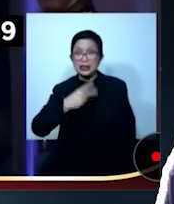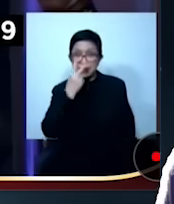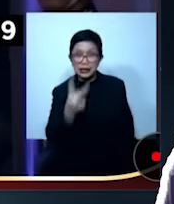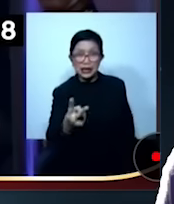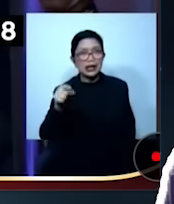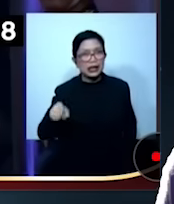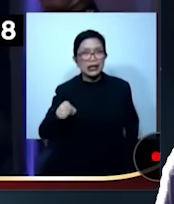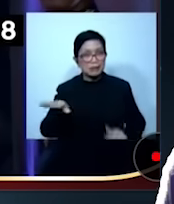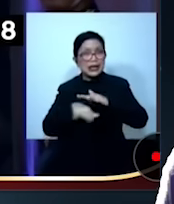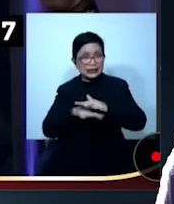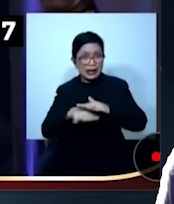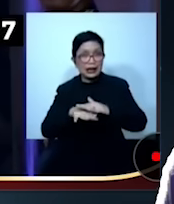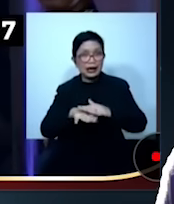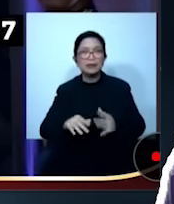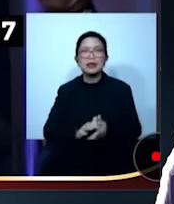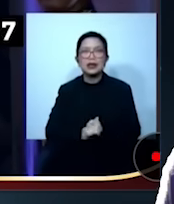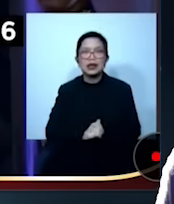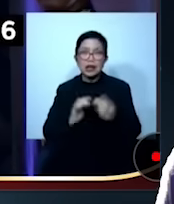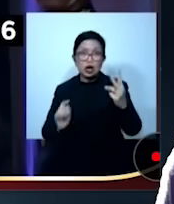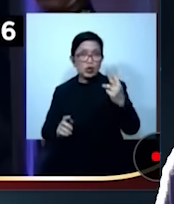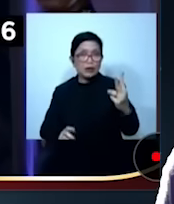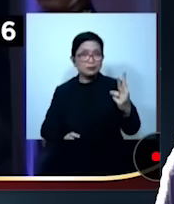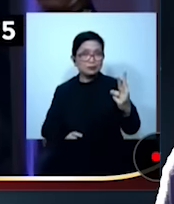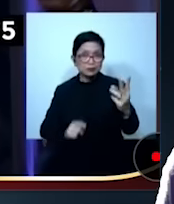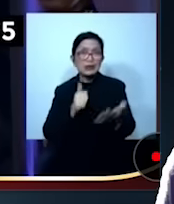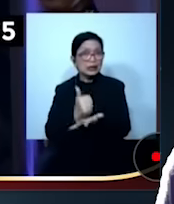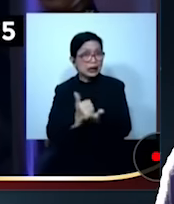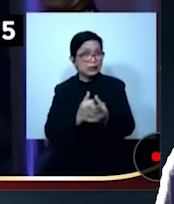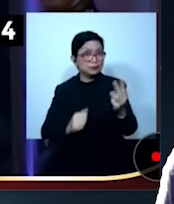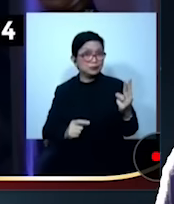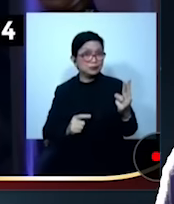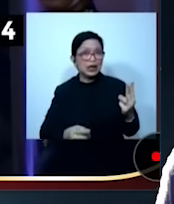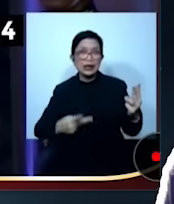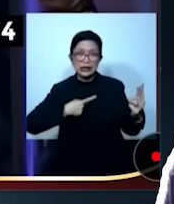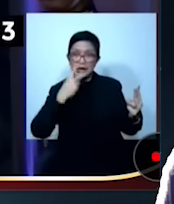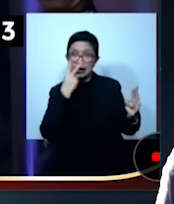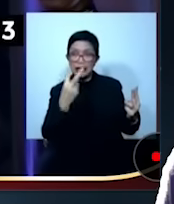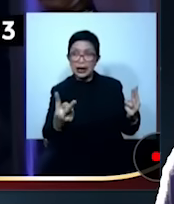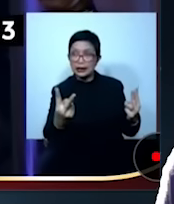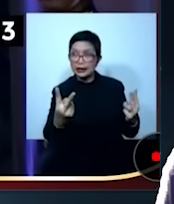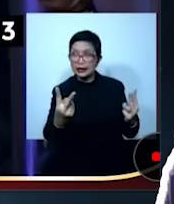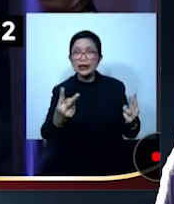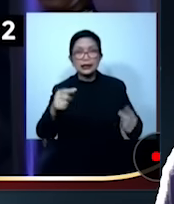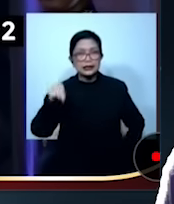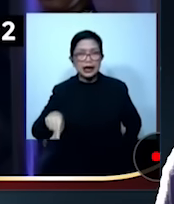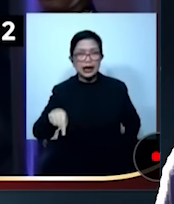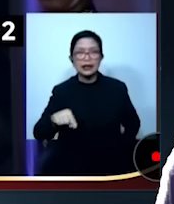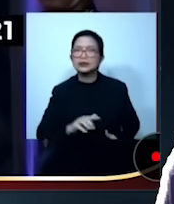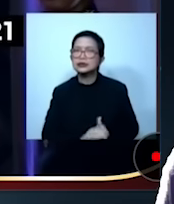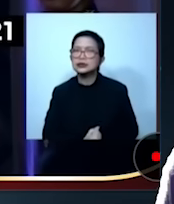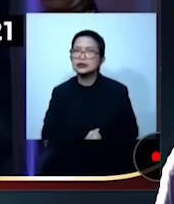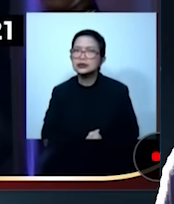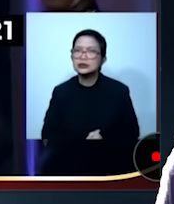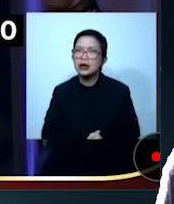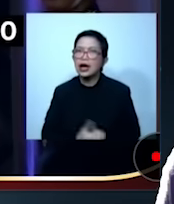dengan cara yang baik mungkin mereka tidak percaya paling mengatakan ah ini Paling hasil korupsi oh ah ini manipulasi